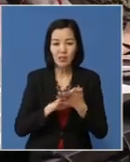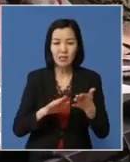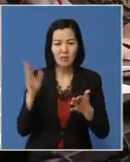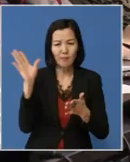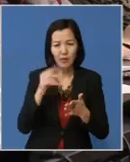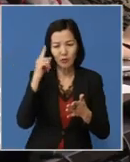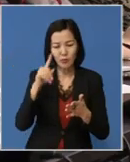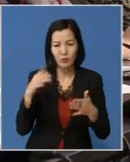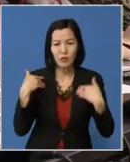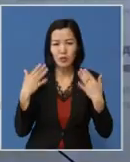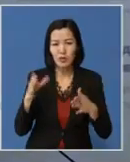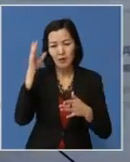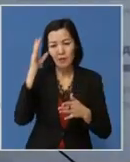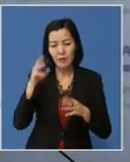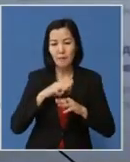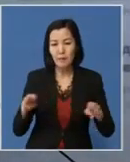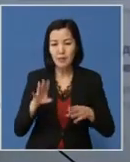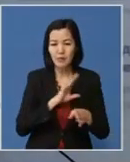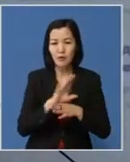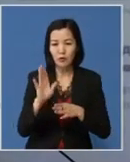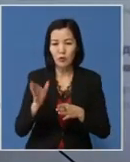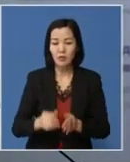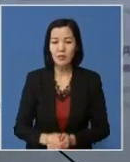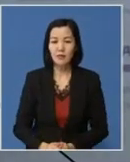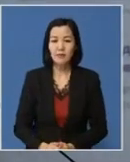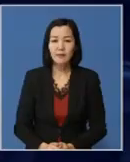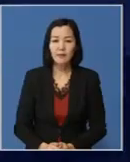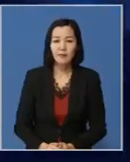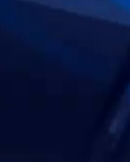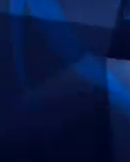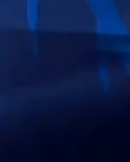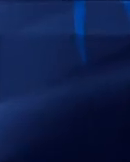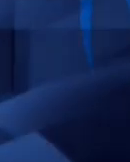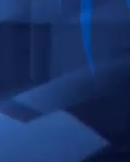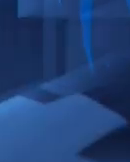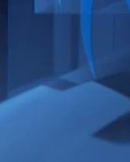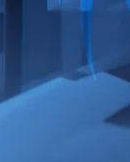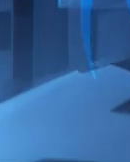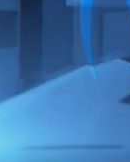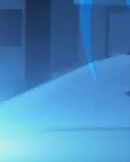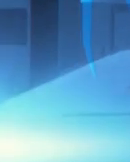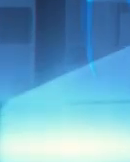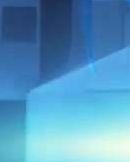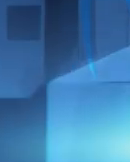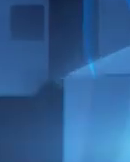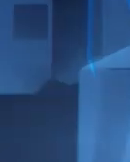мен пікірлер бірден білім және ғылым министрлігіне жолданып жатыр. Шыңғыс Қалден, Жайық Құрманбаев, Жетісу телеарнасы.